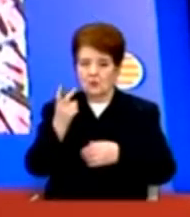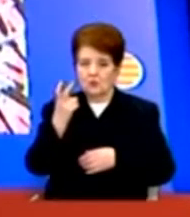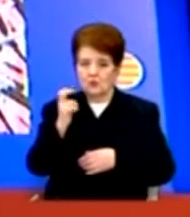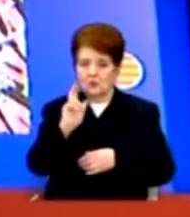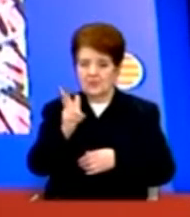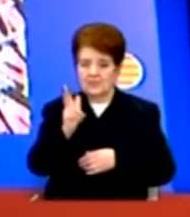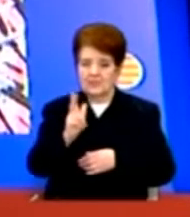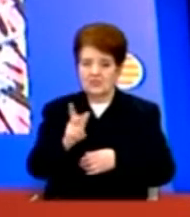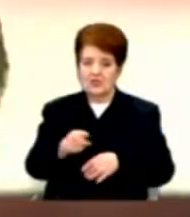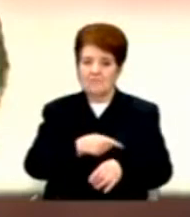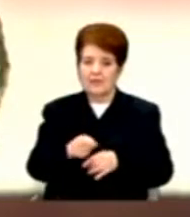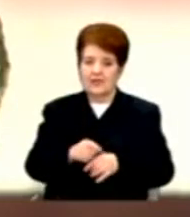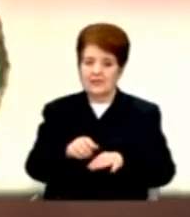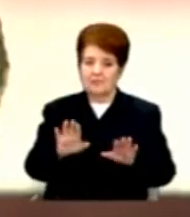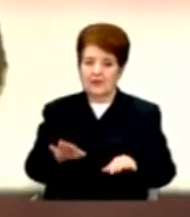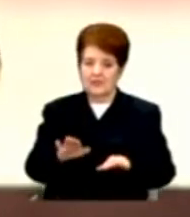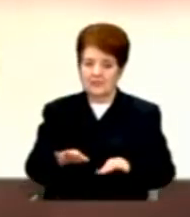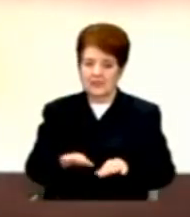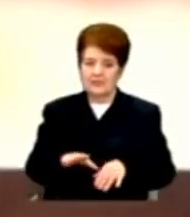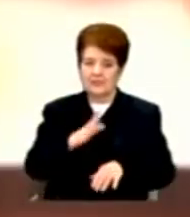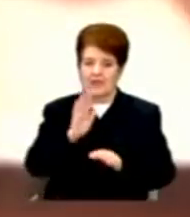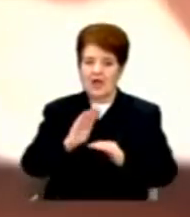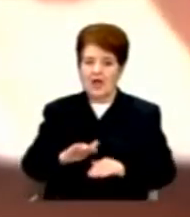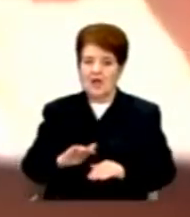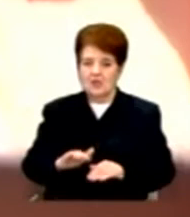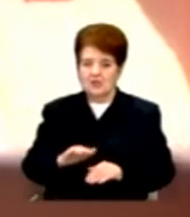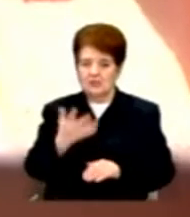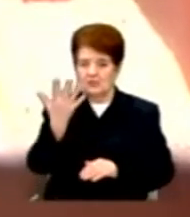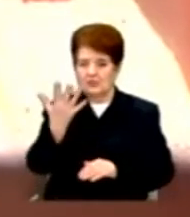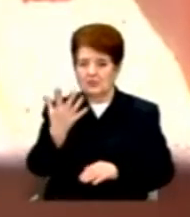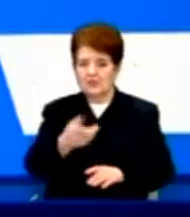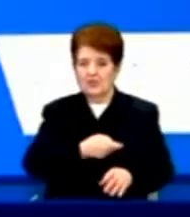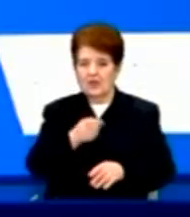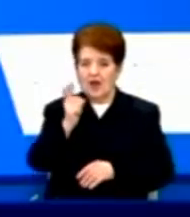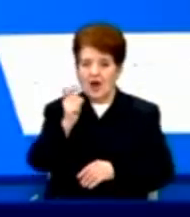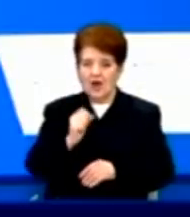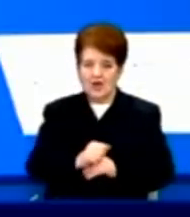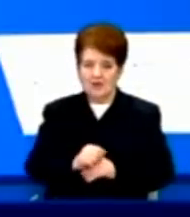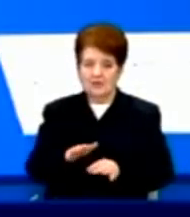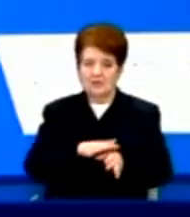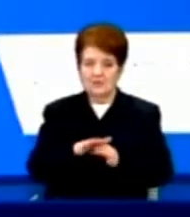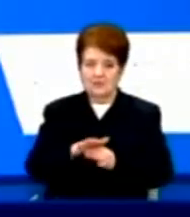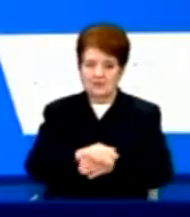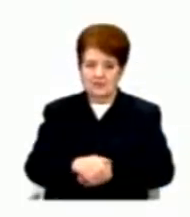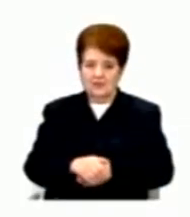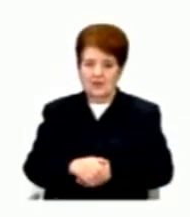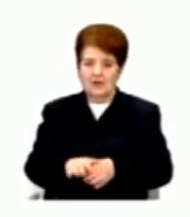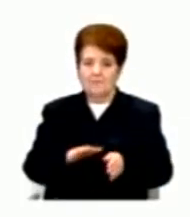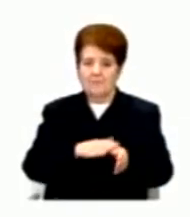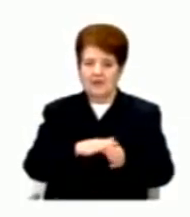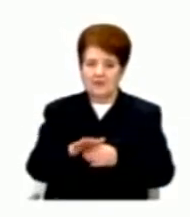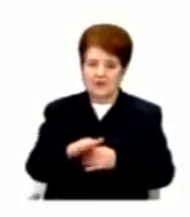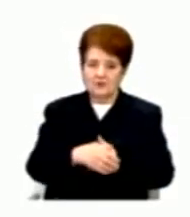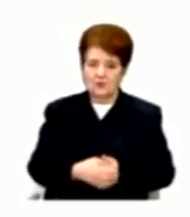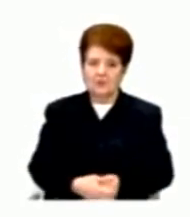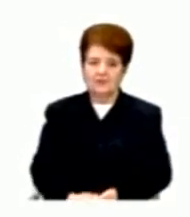de metri pătrați dintr-o așezare estimată a avea 5 hectare. En realidad, esta percepción oscura